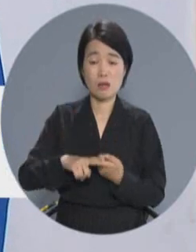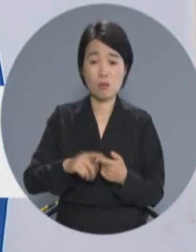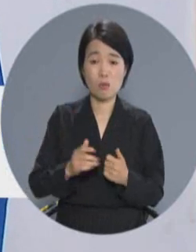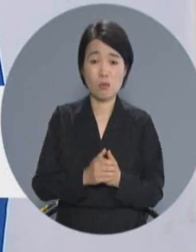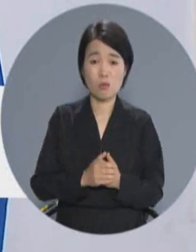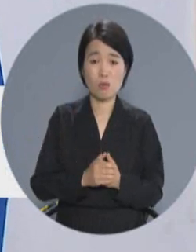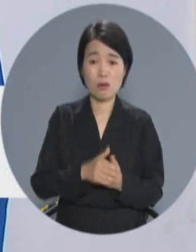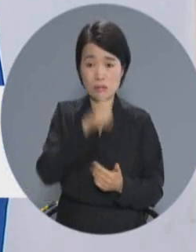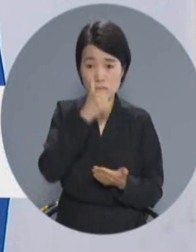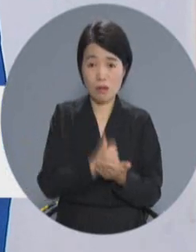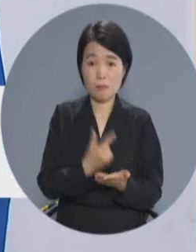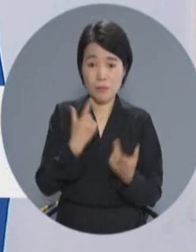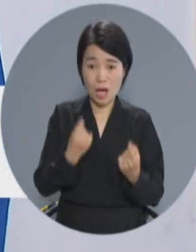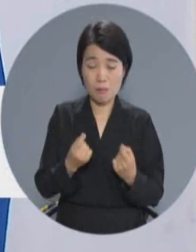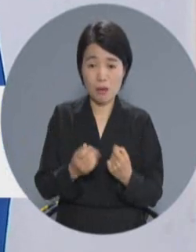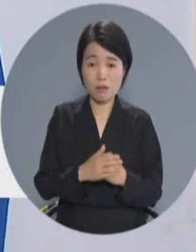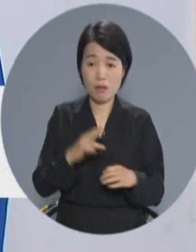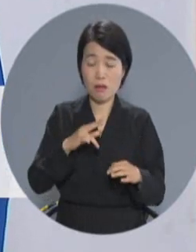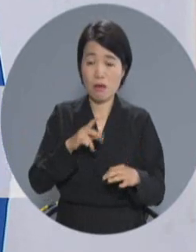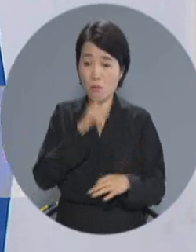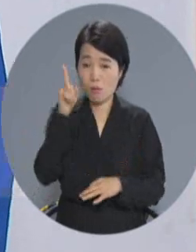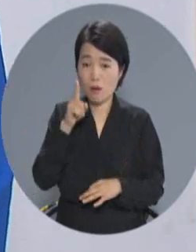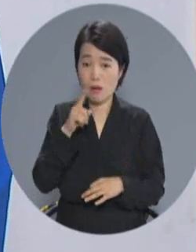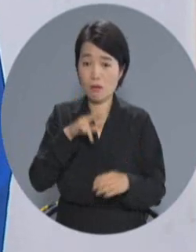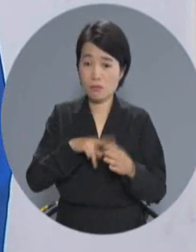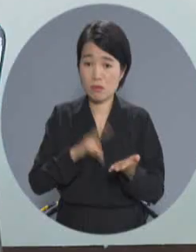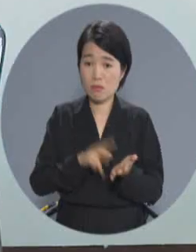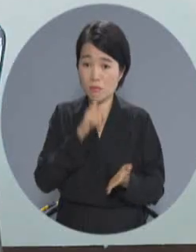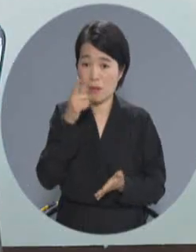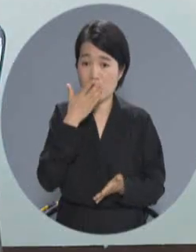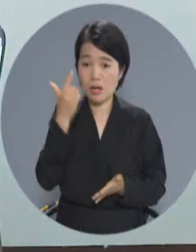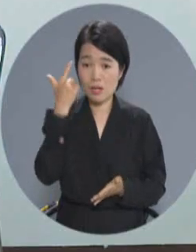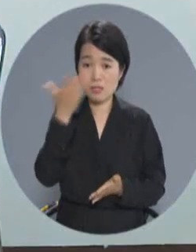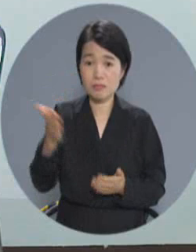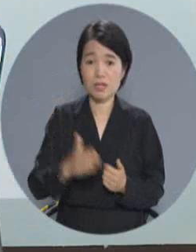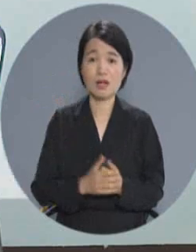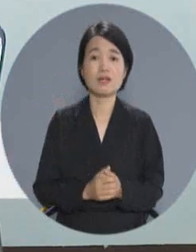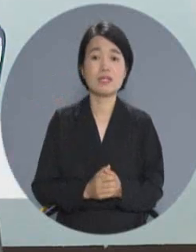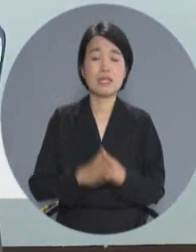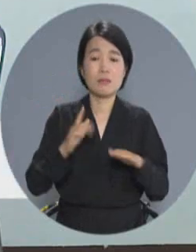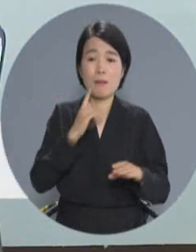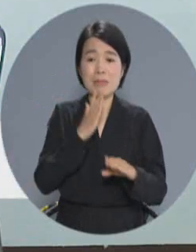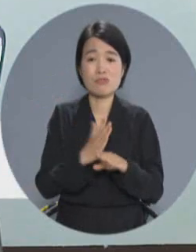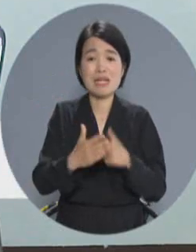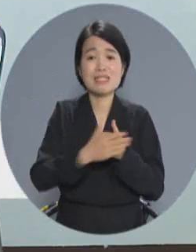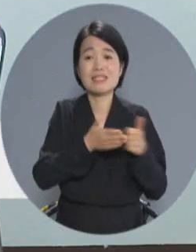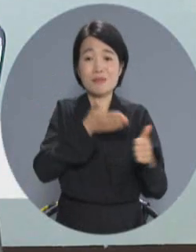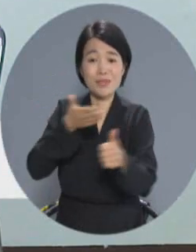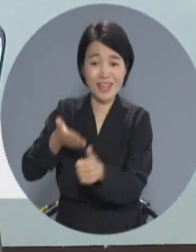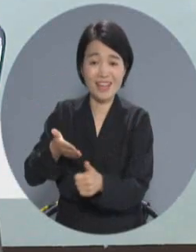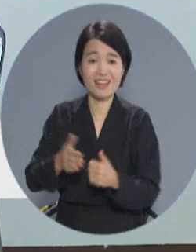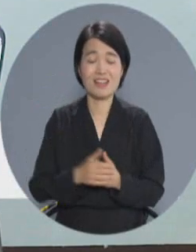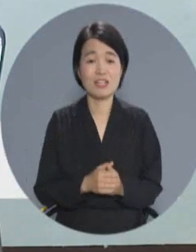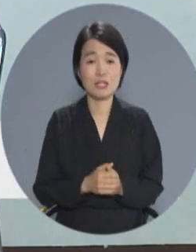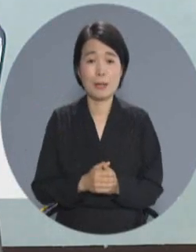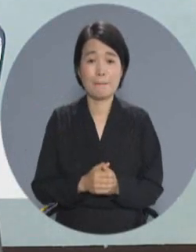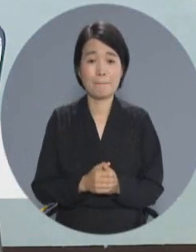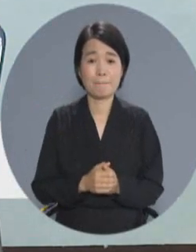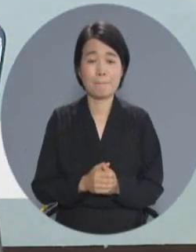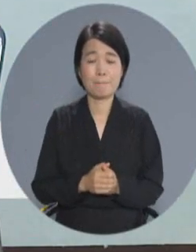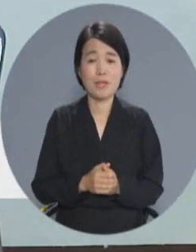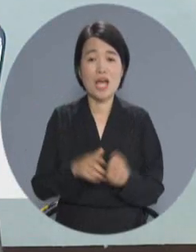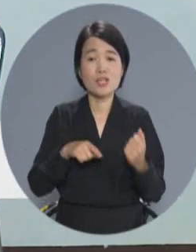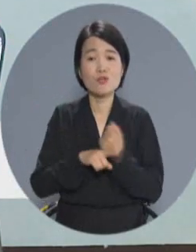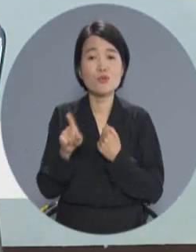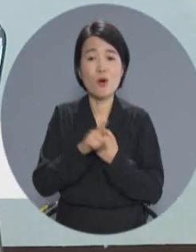그 내용에 대해서 고발할 수 있겠습니까 예 이번 한번 민주당 기재 달라고 서로 하십니다 어떤